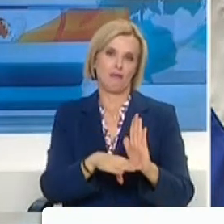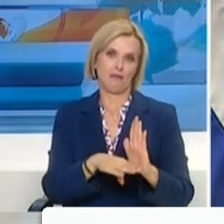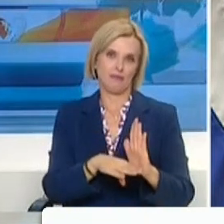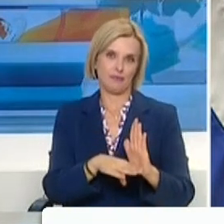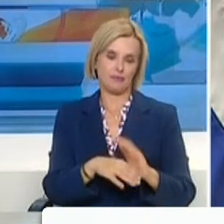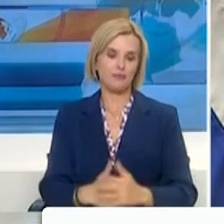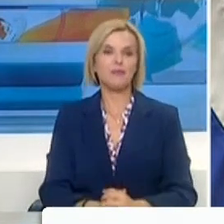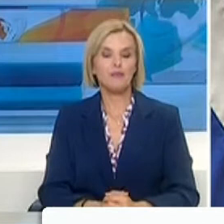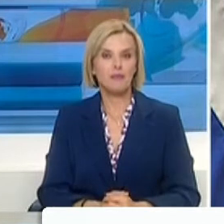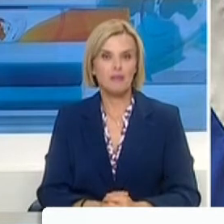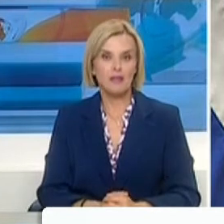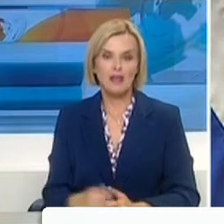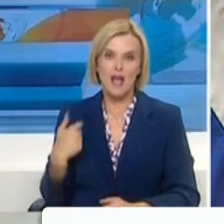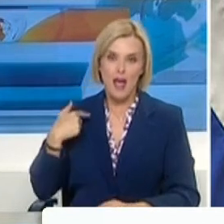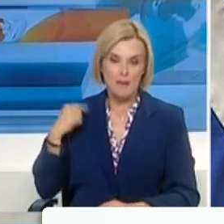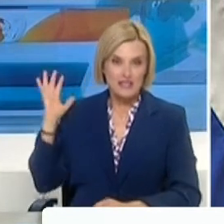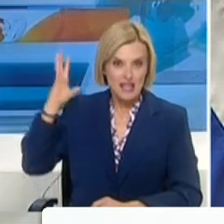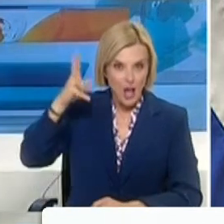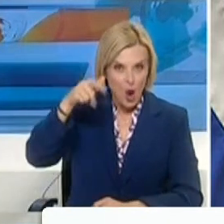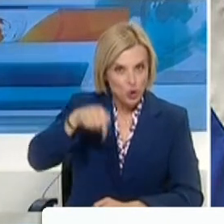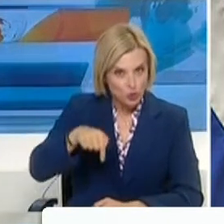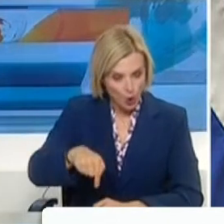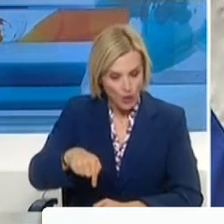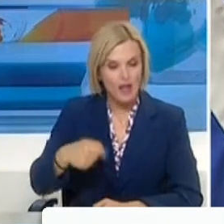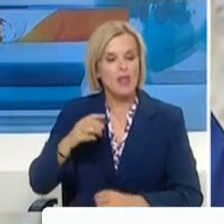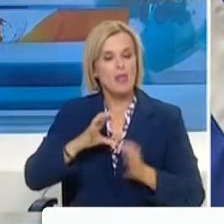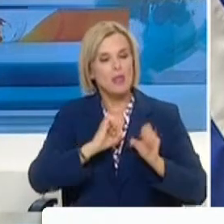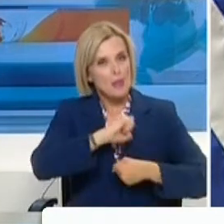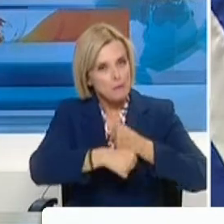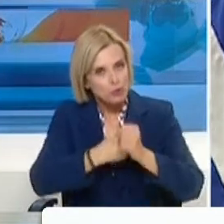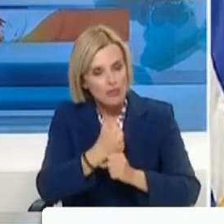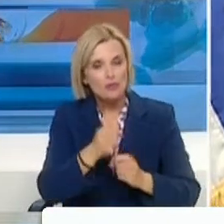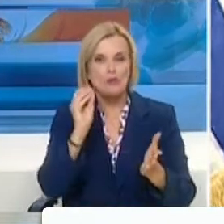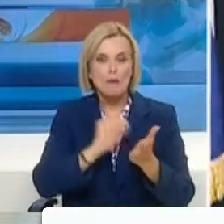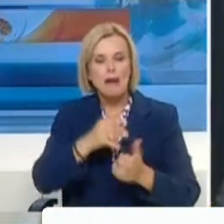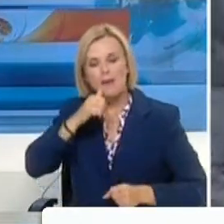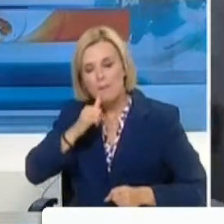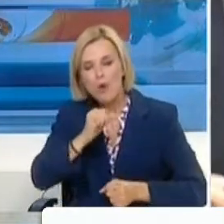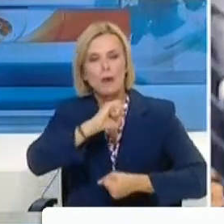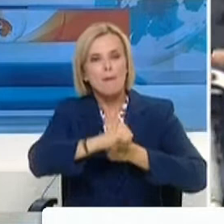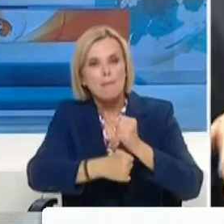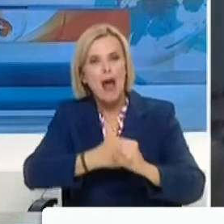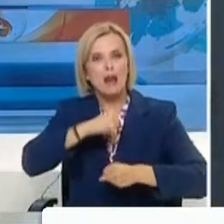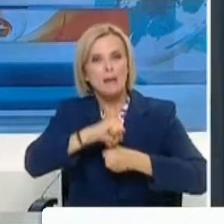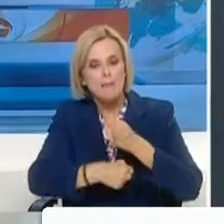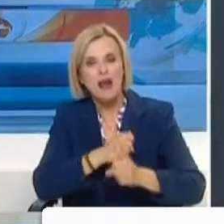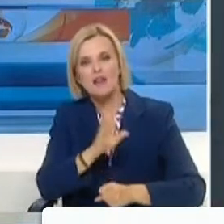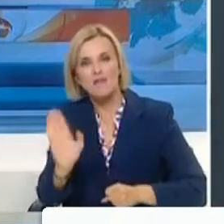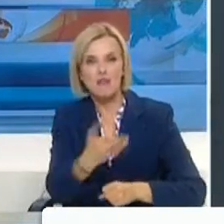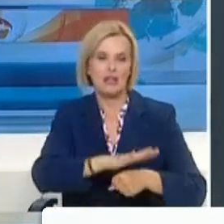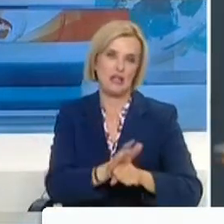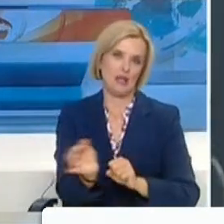έως τώρα δεδομένα, θα παλεύουμε για αρκετό καιρό ακόμη. Σας ευχαριστώ. Ευχαριστούμε, κύριε καθηγητά. Το λόγο έχει ο κύριος